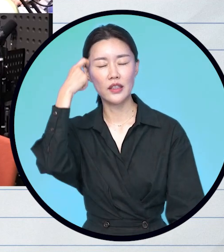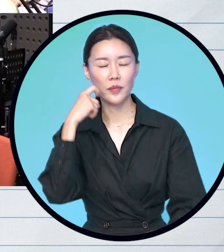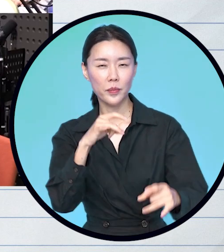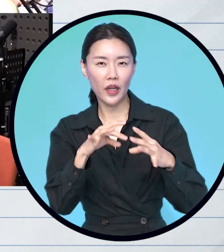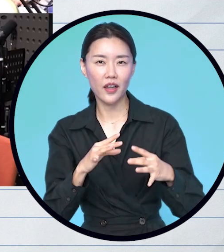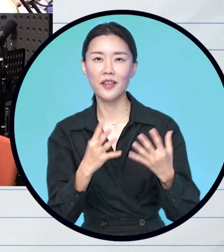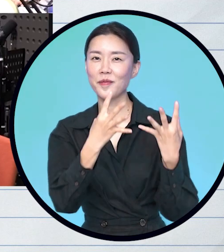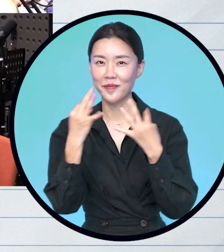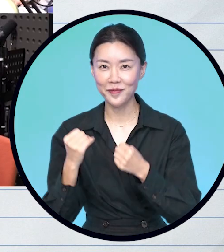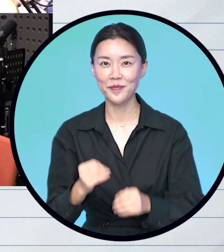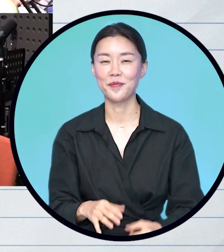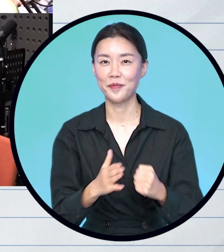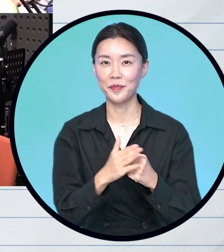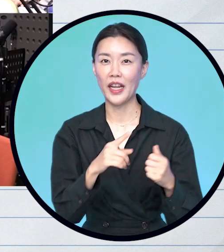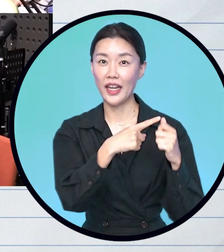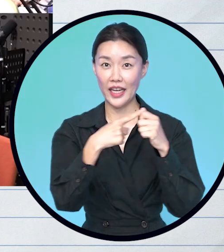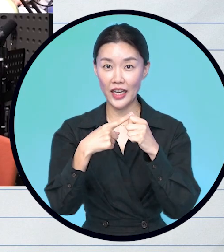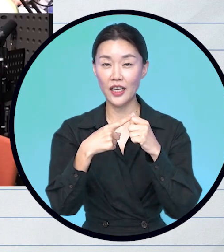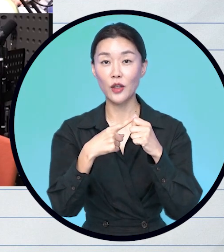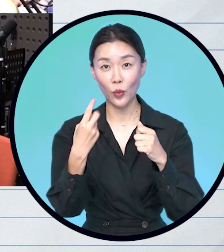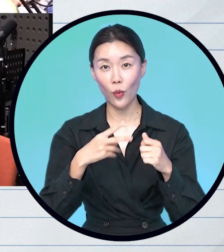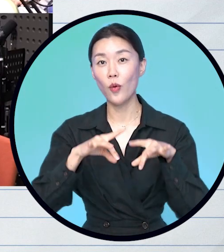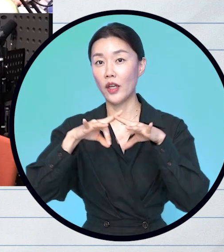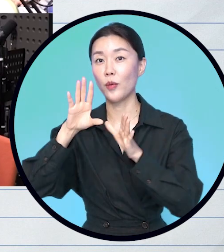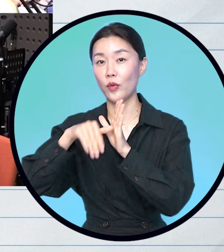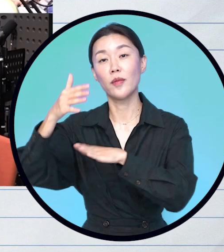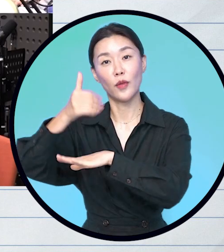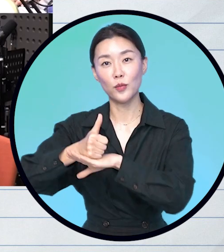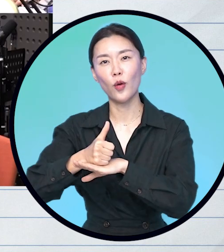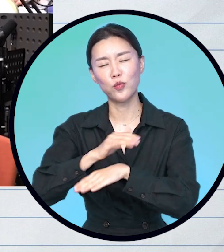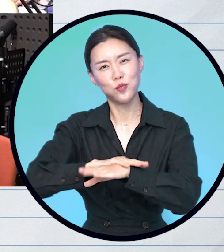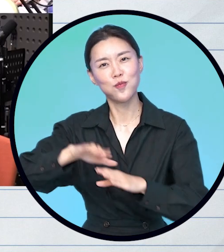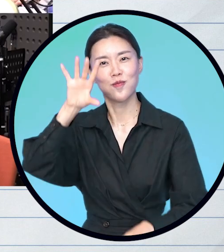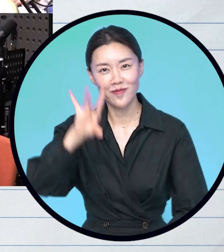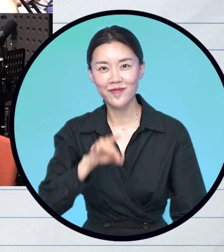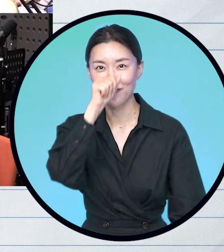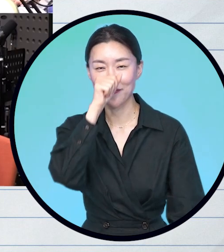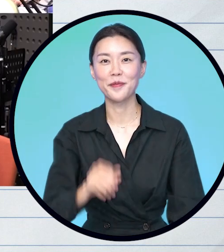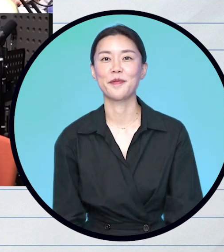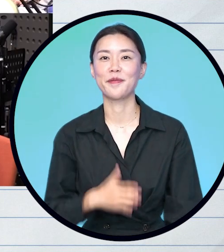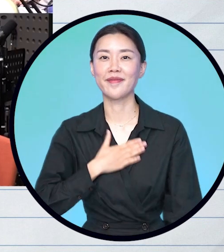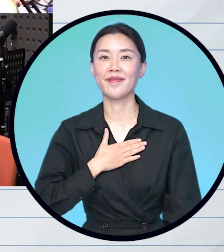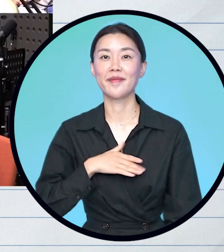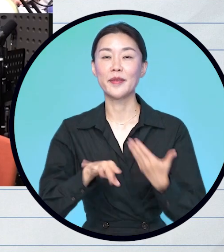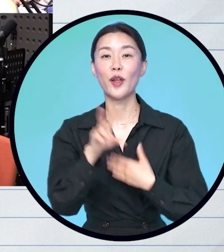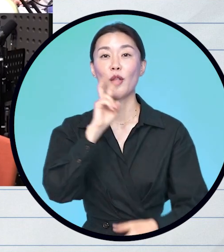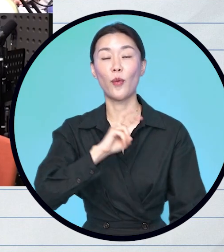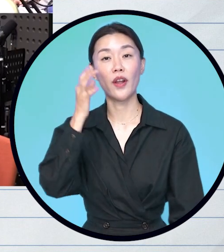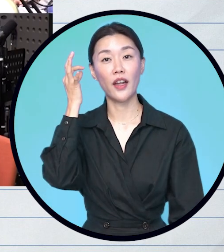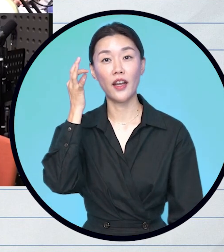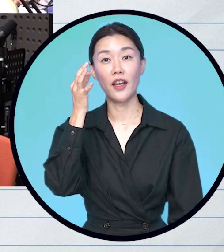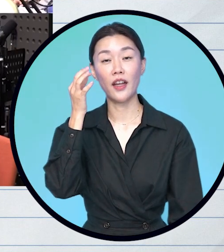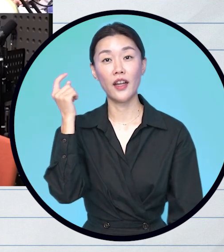많이 들 거라 아마 네. 1번 트랙으로 뭐 라디오 여기에서도 아마 좋은 곡이라고 생각합니다. 아, 좋습니다. 저희는 이 노래 들으면서